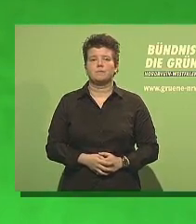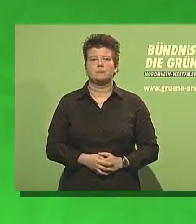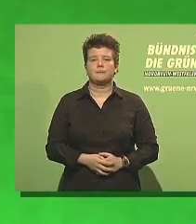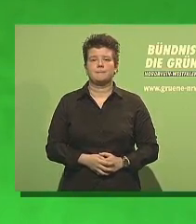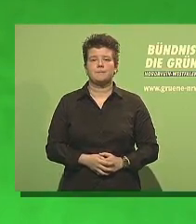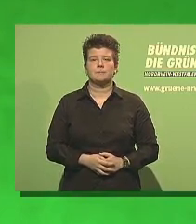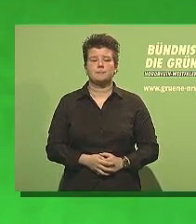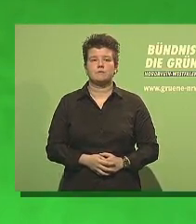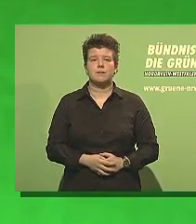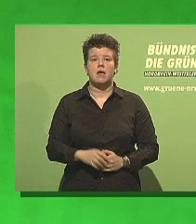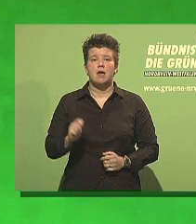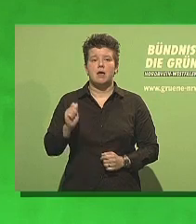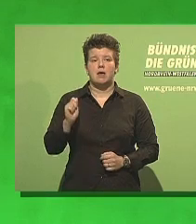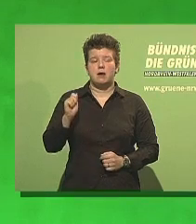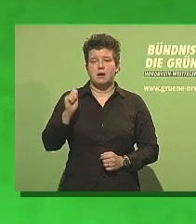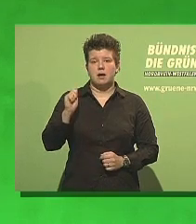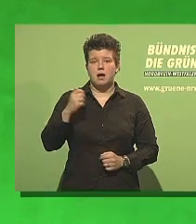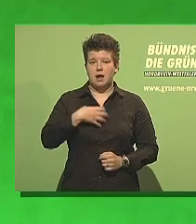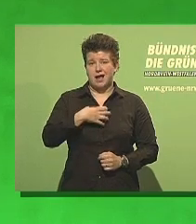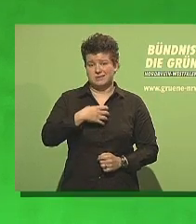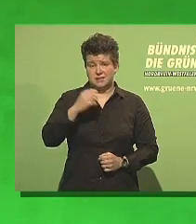Angela Merkel hat letzte Woche gesagt,